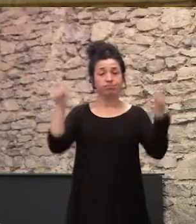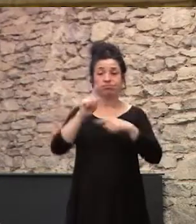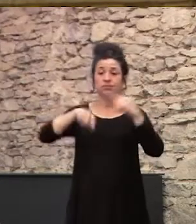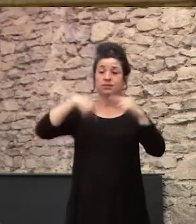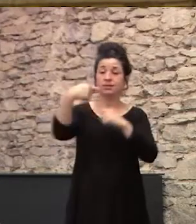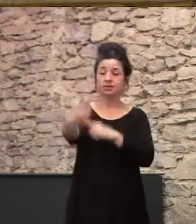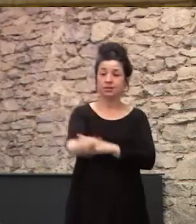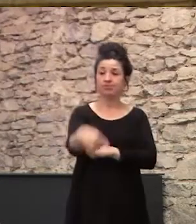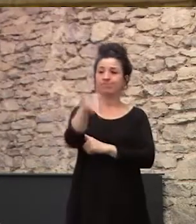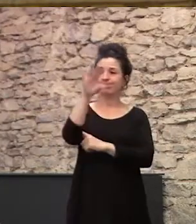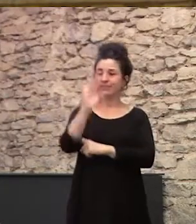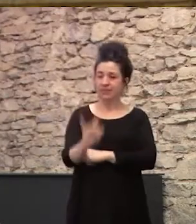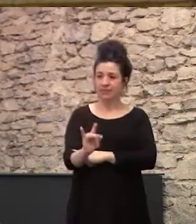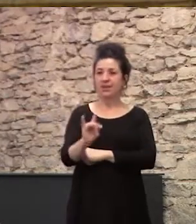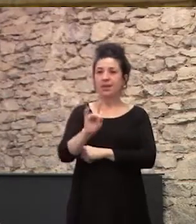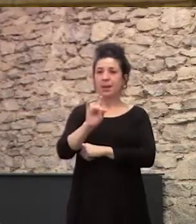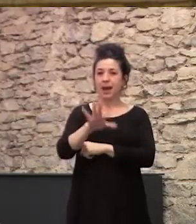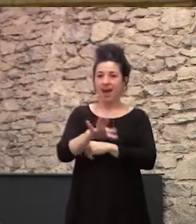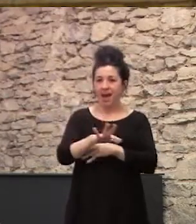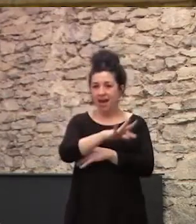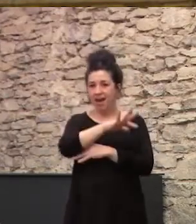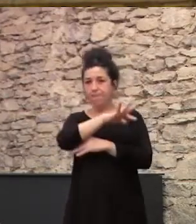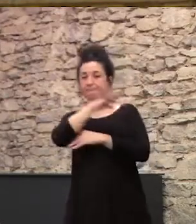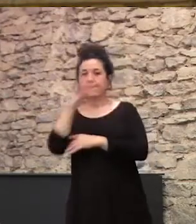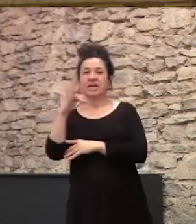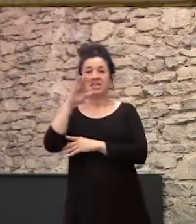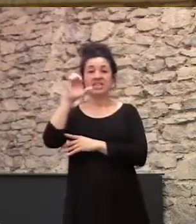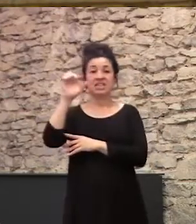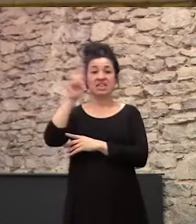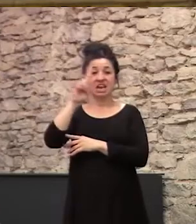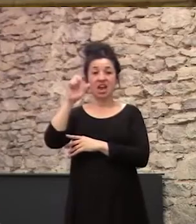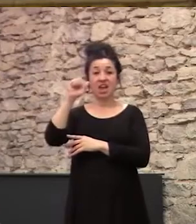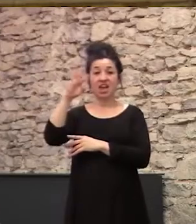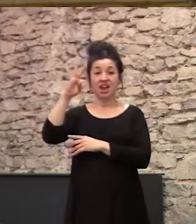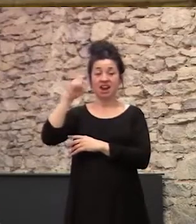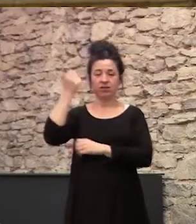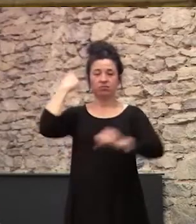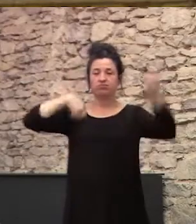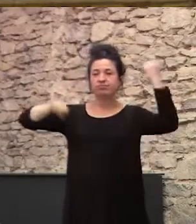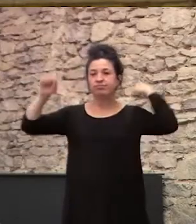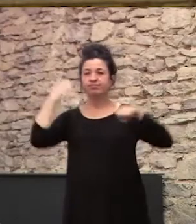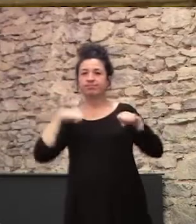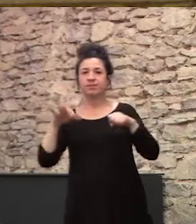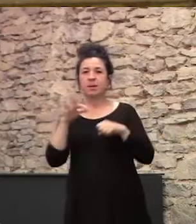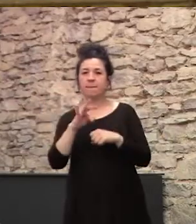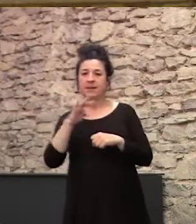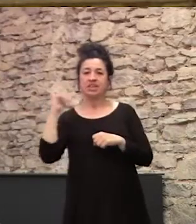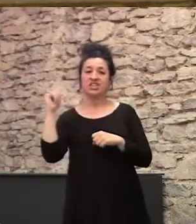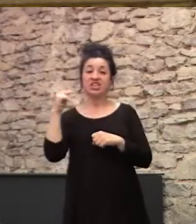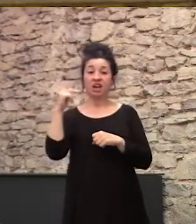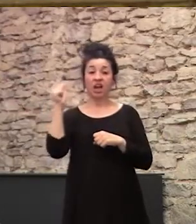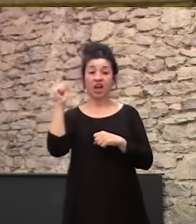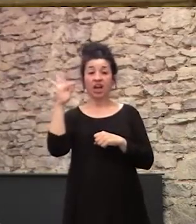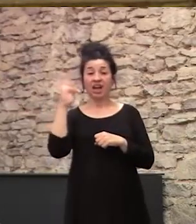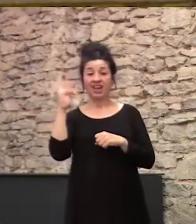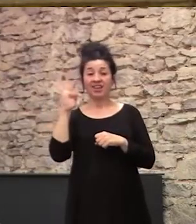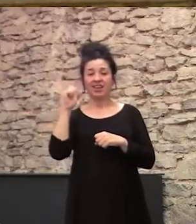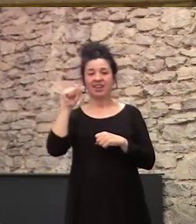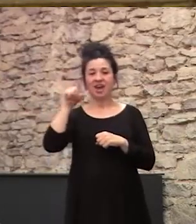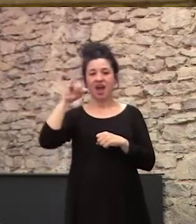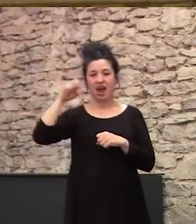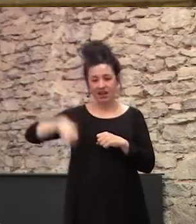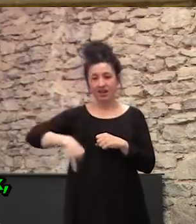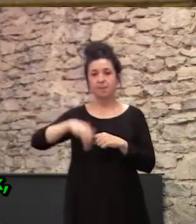batez ere gainera nik uste dut erraktuzekin batera baita ere, eta Julerekin eta Katialenekin, ba, bueno, Juraren kasuan igual